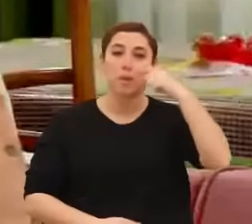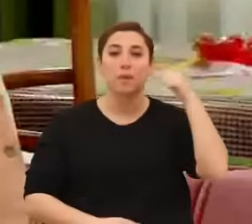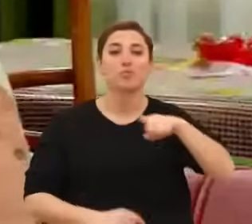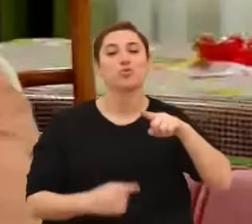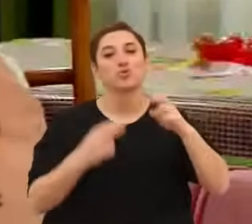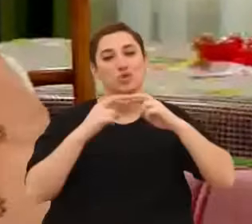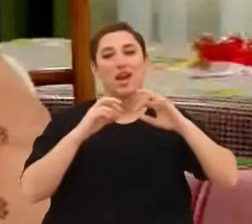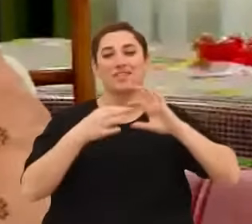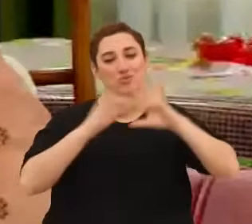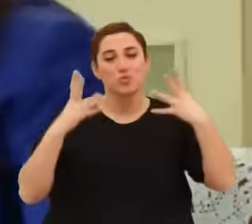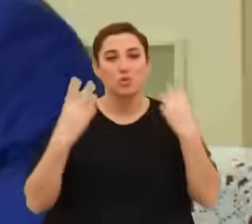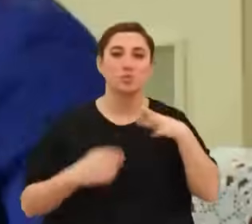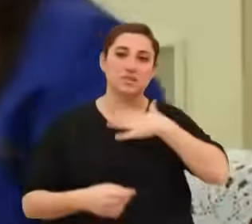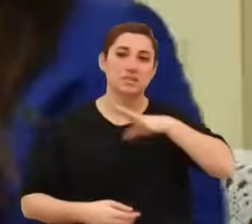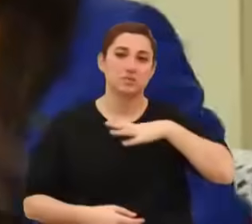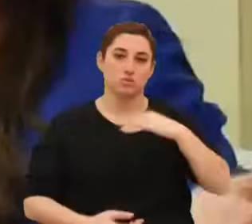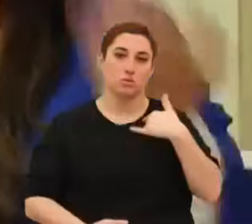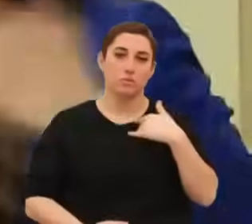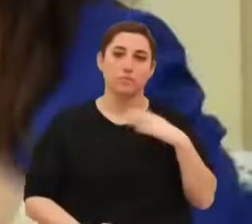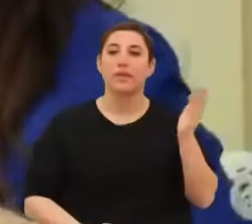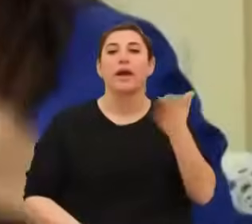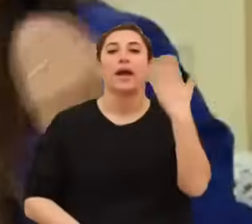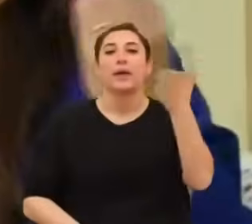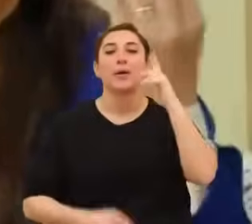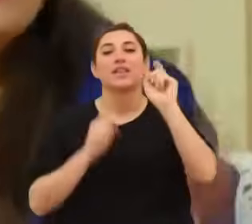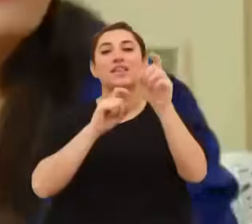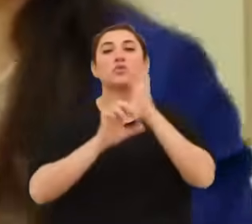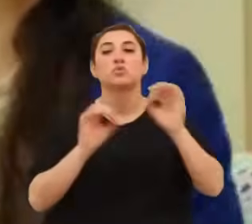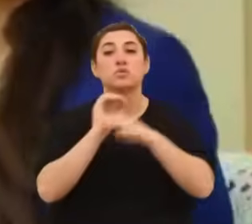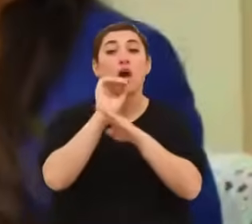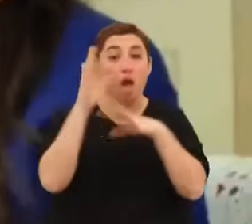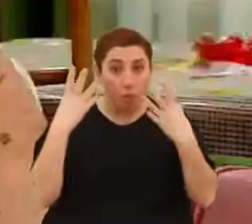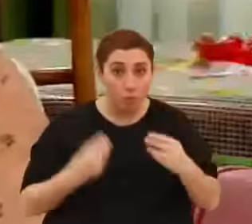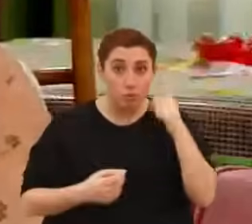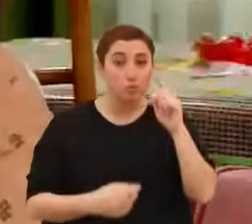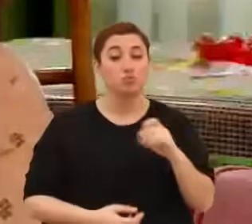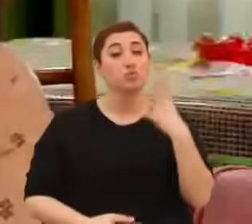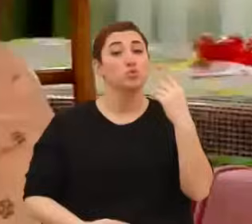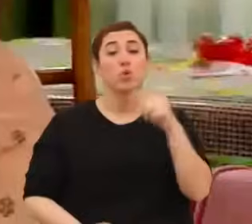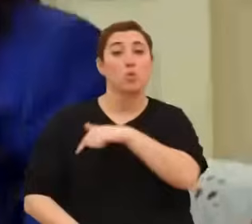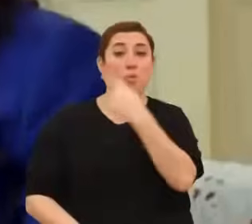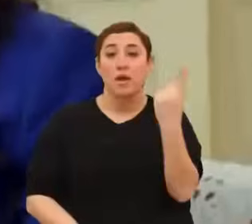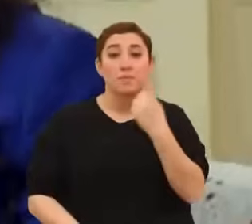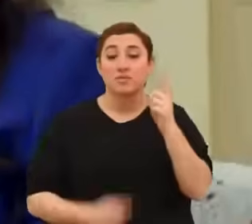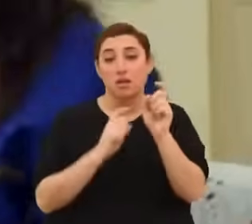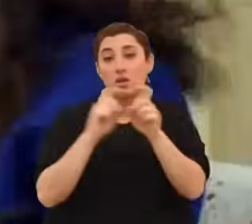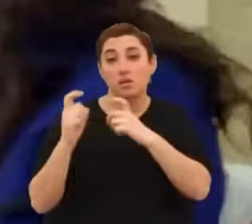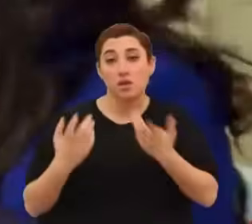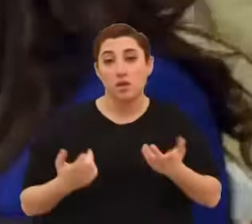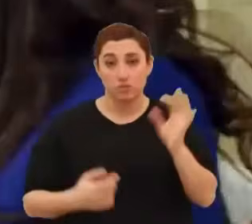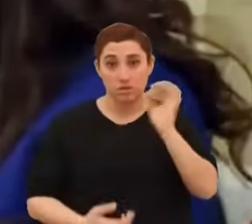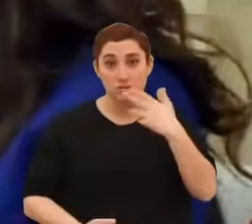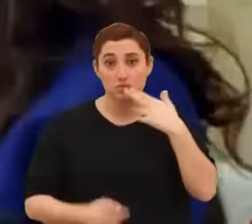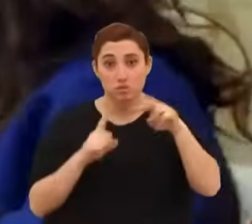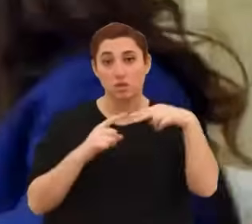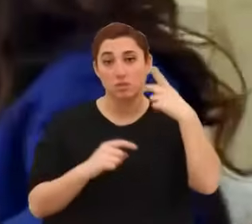bunu halletmesini istiyorum. Ayol, dedikodusuz hayat mı geçer? Çok normal bir şey ki dedikodu. Değil